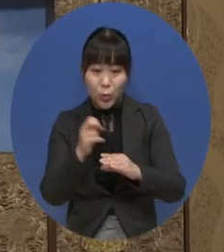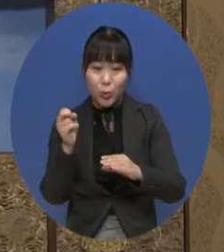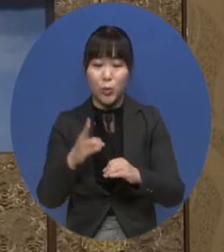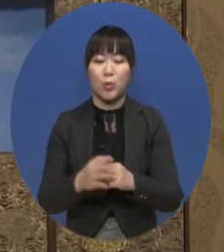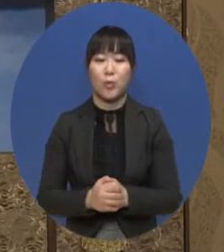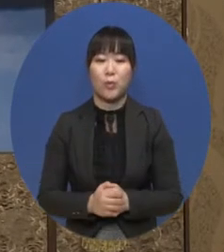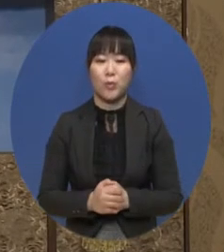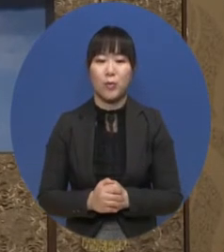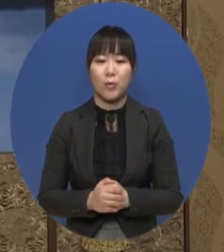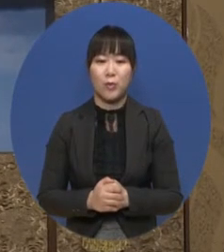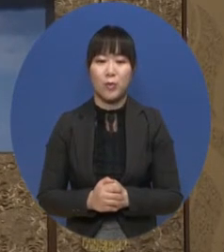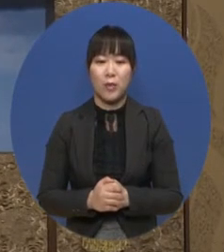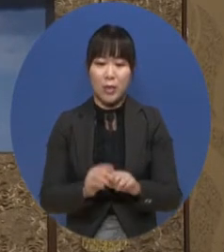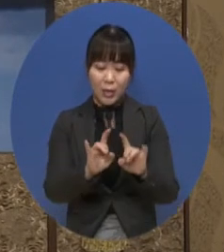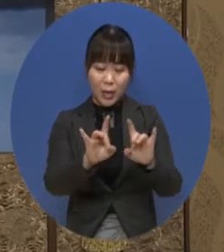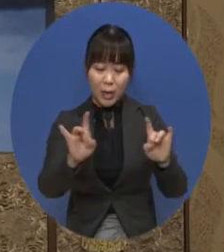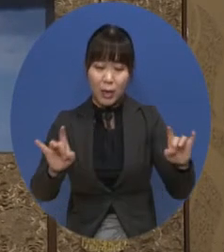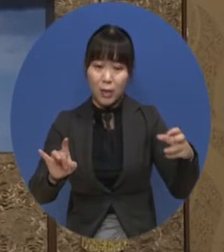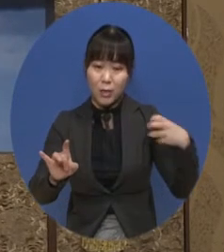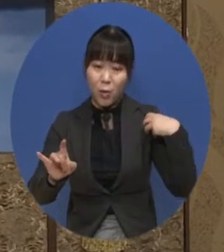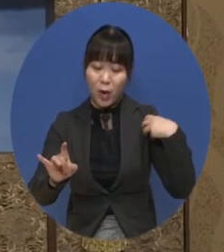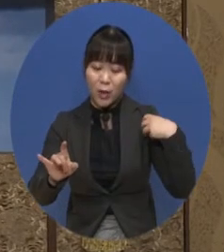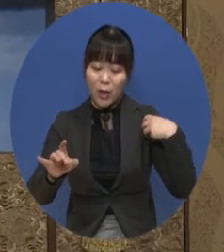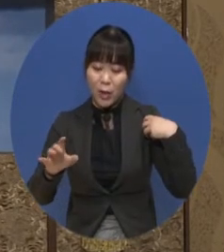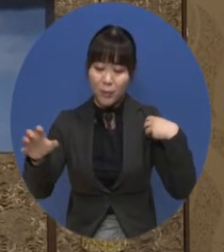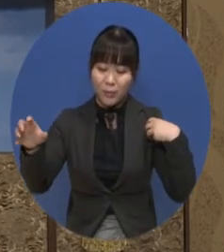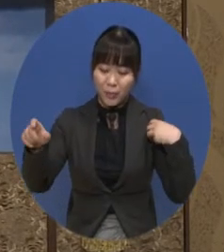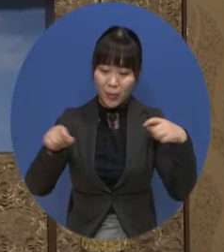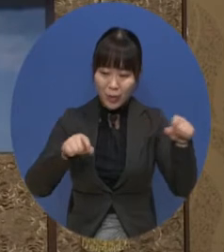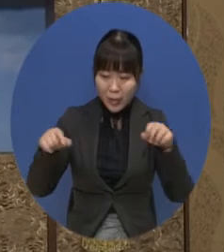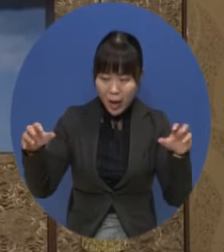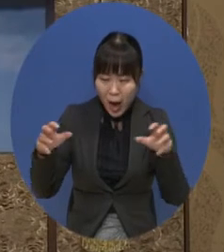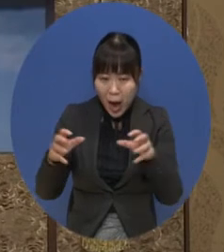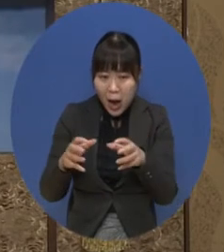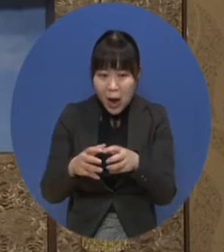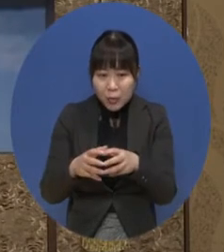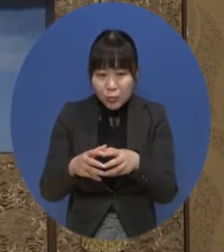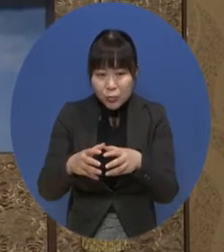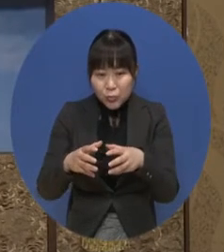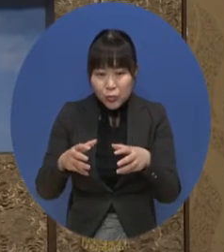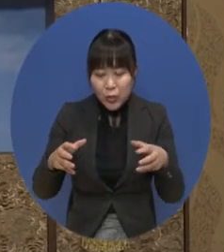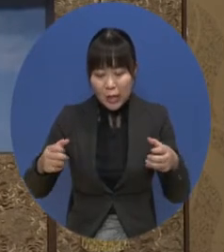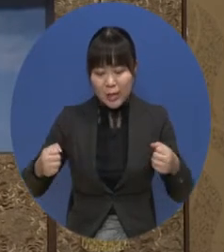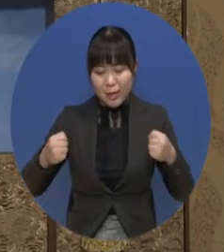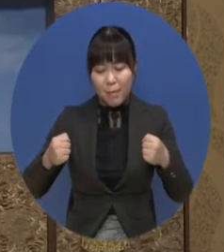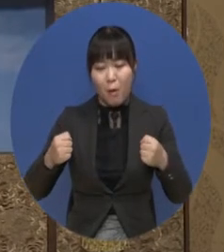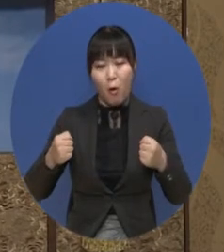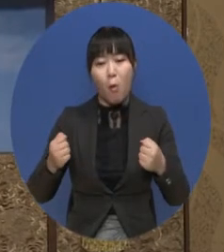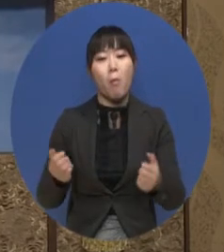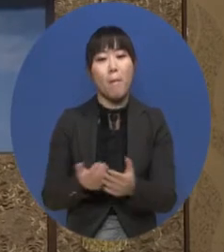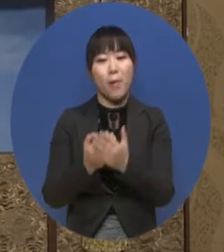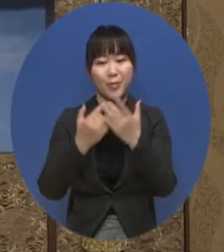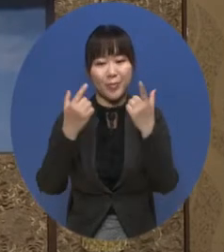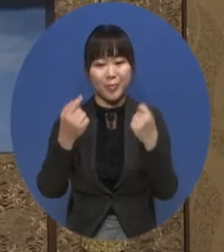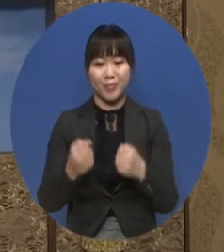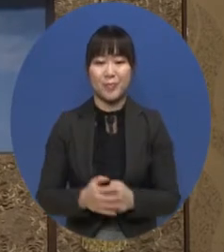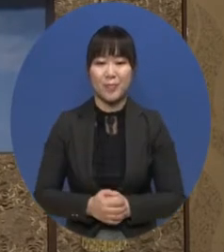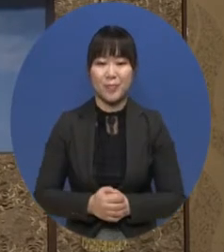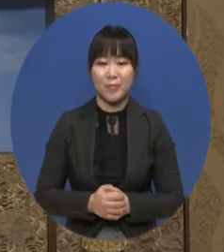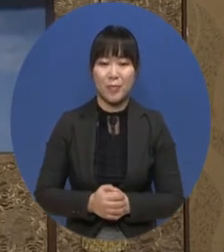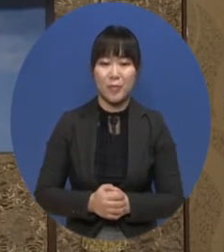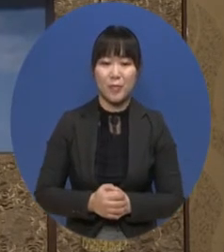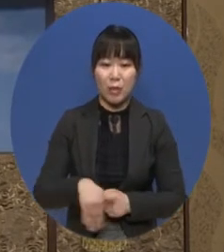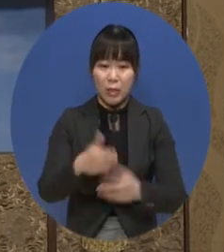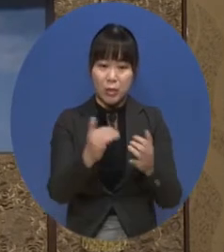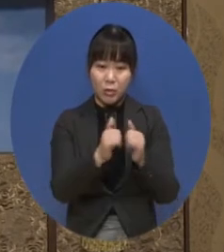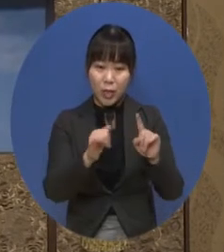그리고 이 한 명 한 명의 역할이 더해져서 좀 더 나은 시너지를 만들고 있는 것 같아요. 네. 그래서 저희 직원 중에